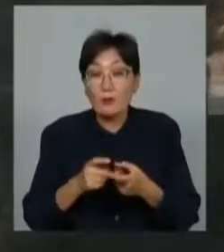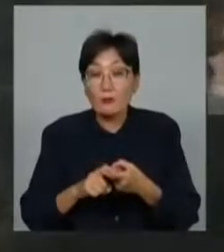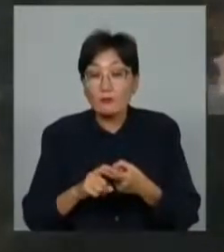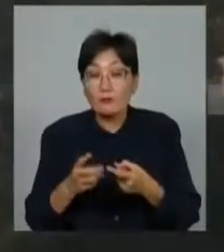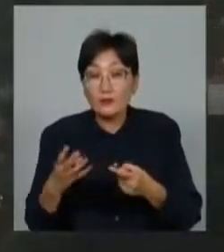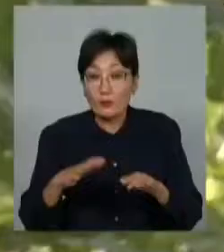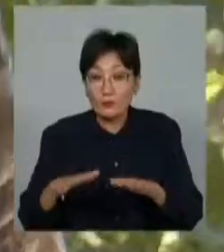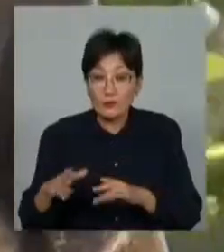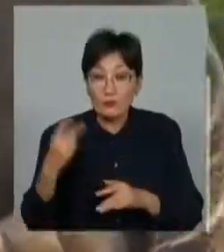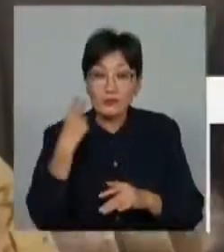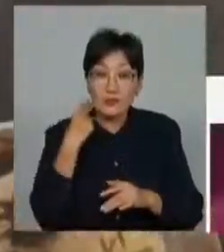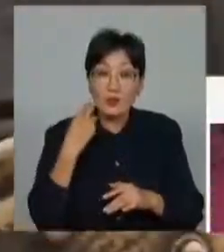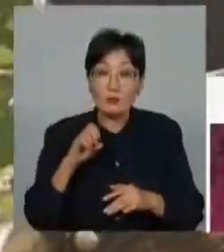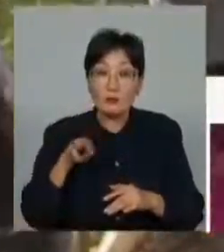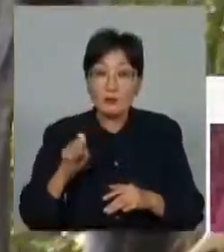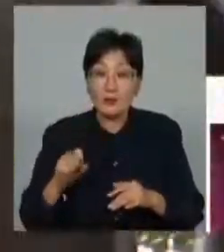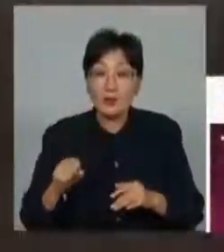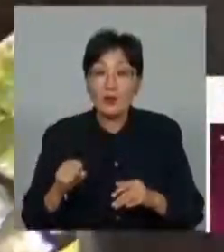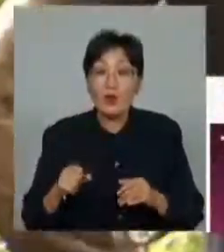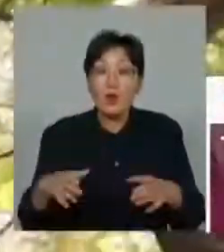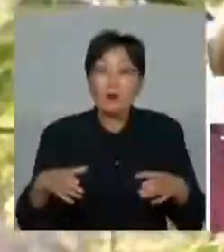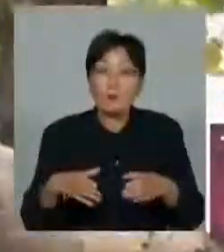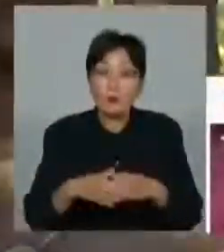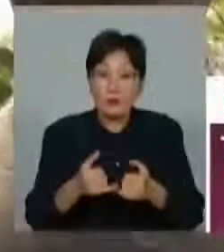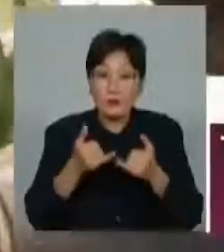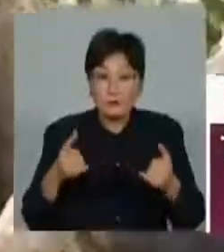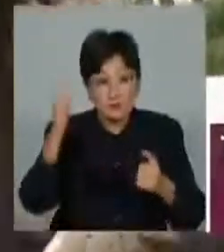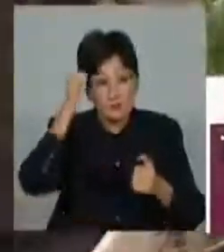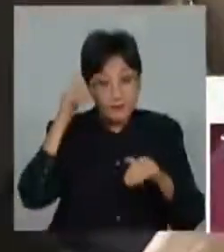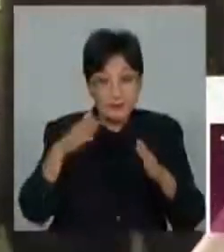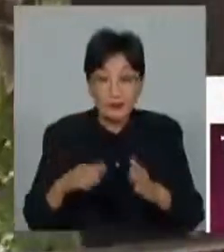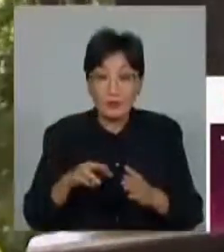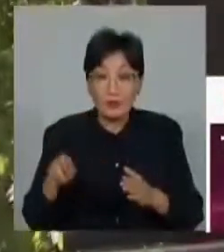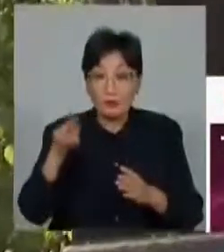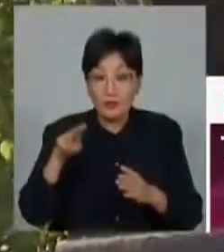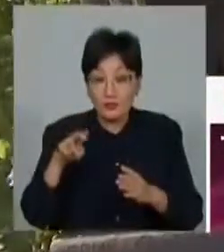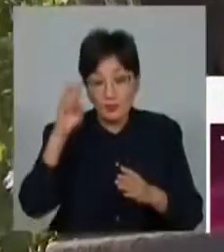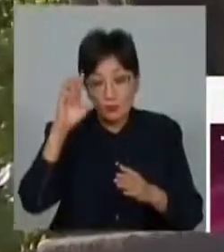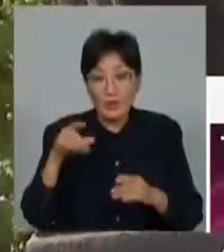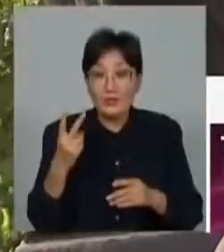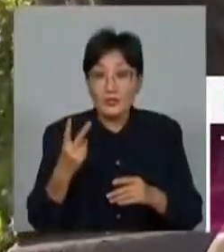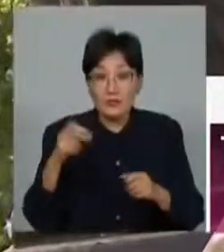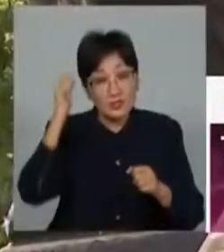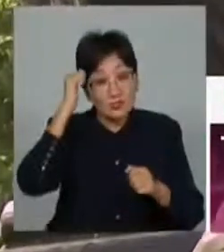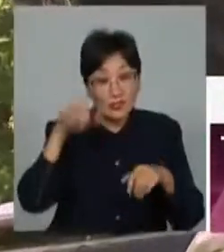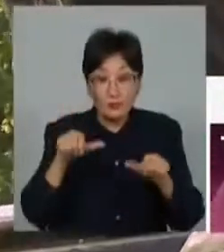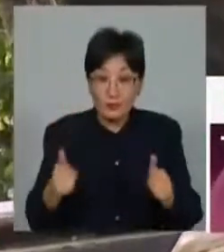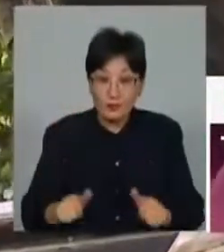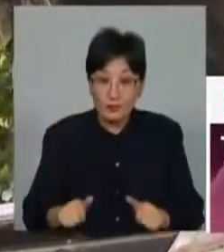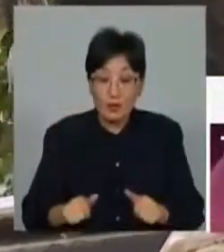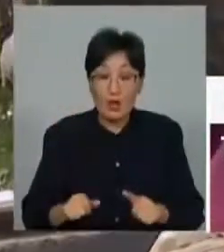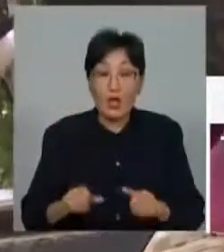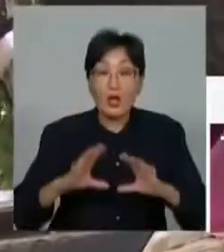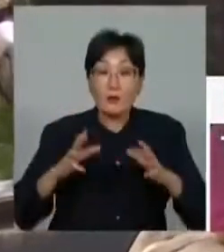бар. Ағылшындық Битлз тобына арналған бұл монумент жалпы аталған топтың ТМД елдеріндегі екінші ескерткіші. Ал